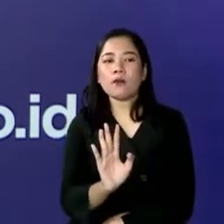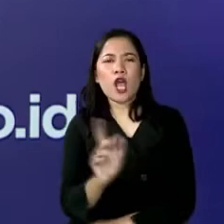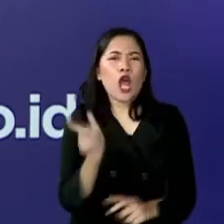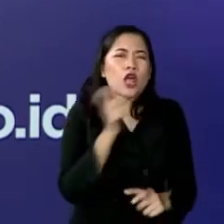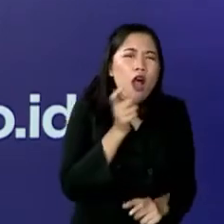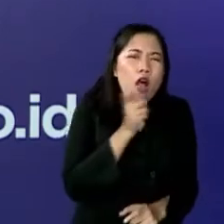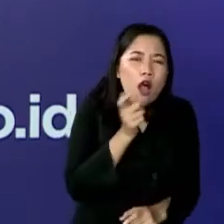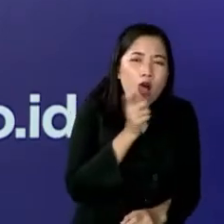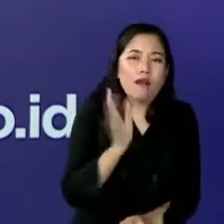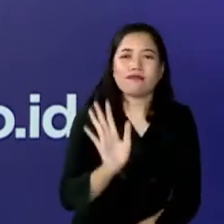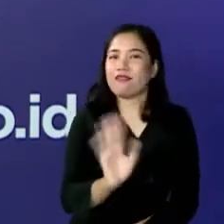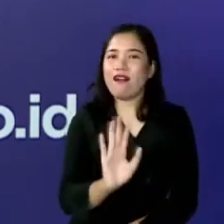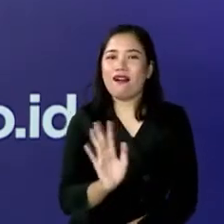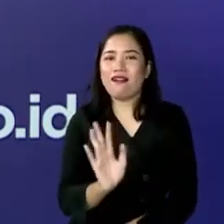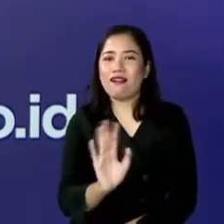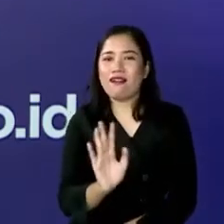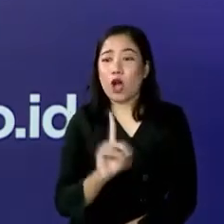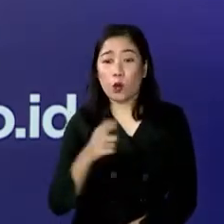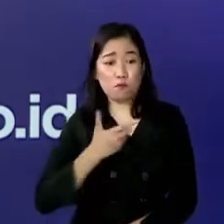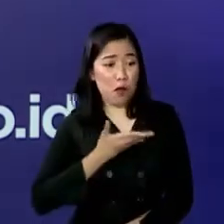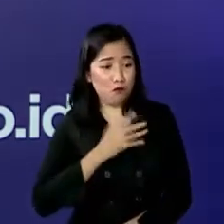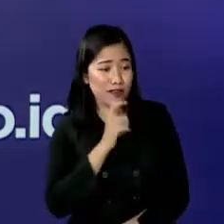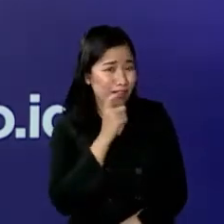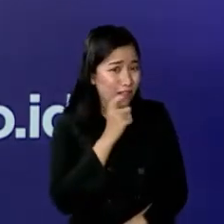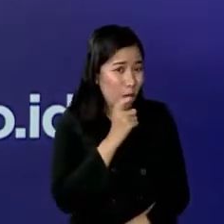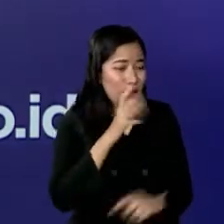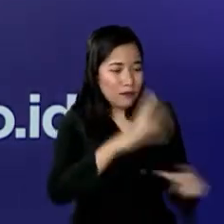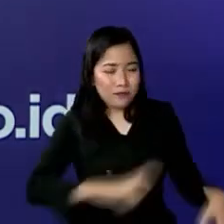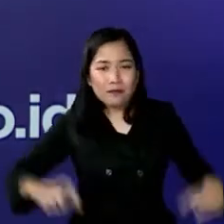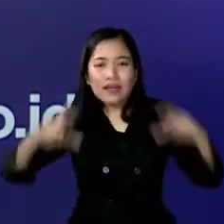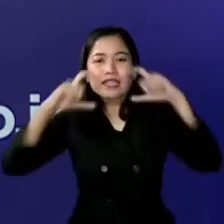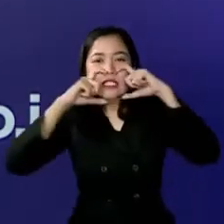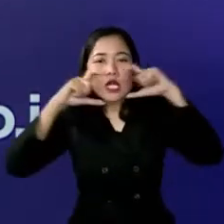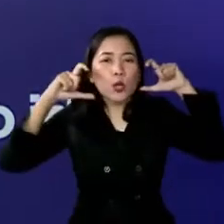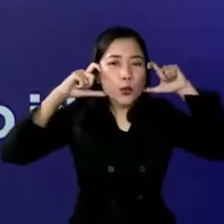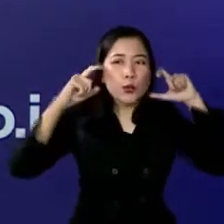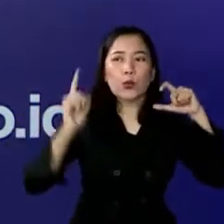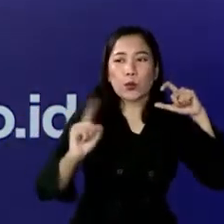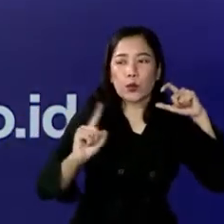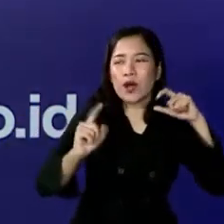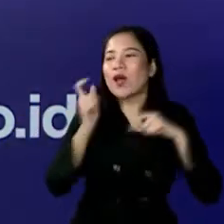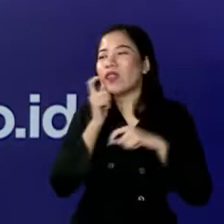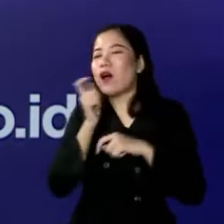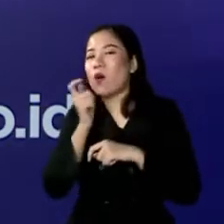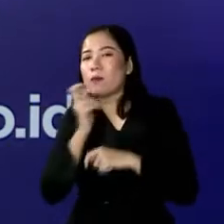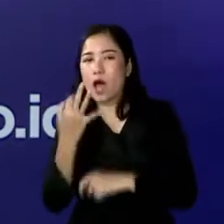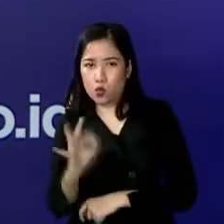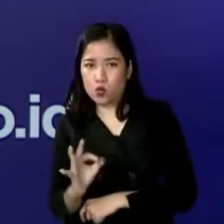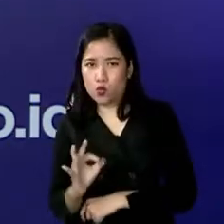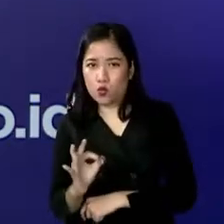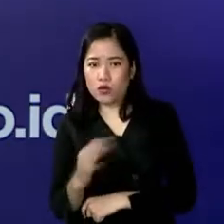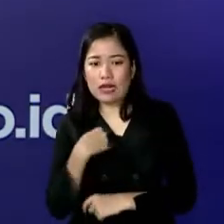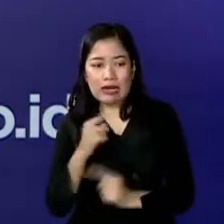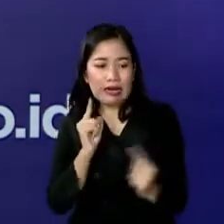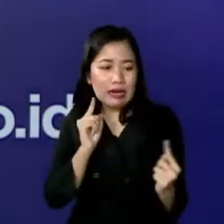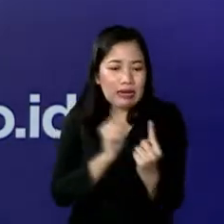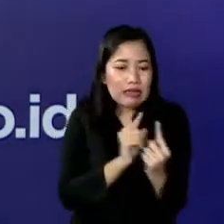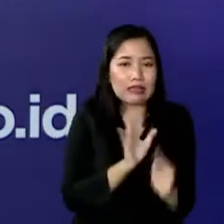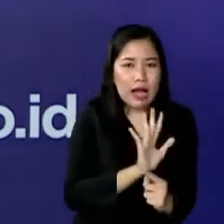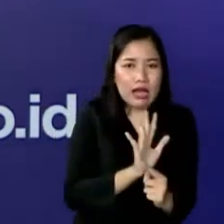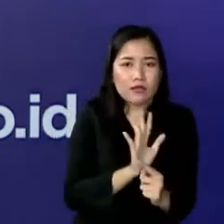ketawa-ketawa pada waktu kita mau ketawa Iya kita pakai masker dulu seperti itu kita enggak dekat-dekat kita nggak usah